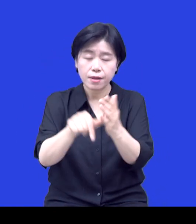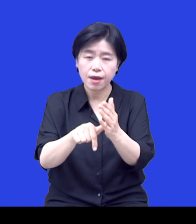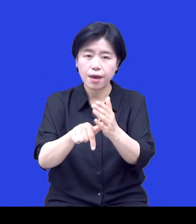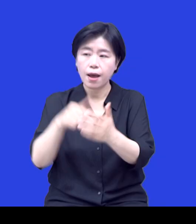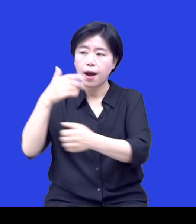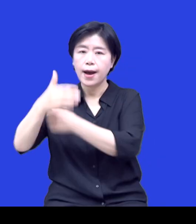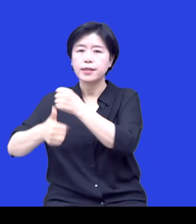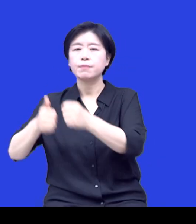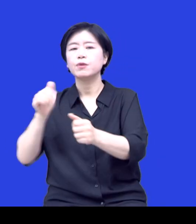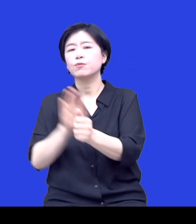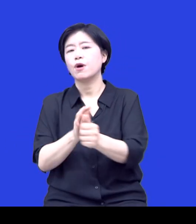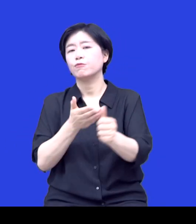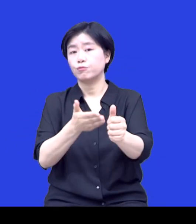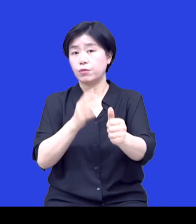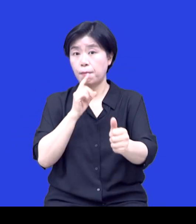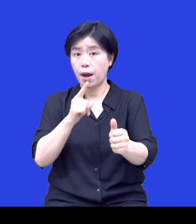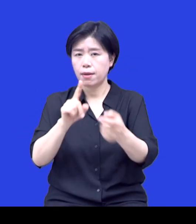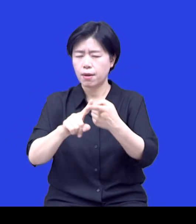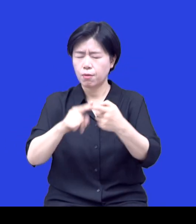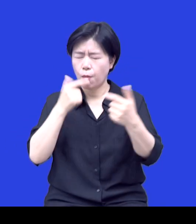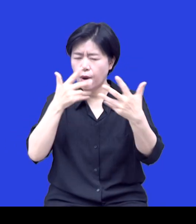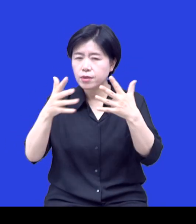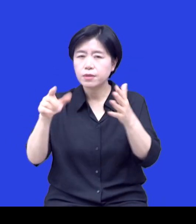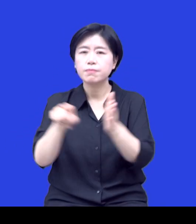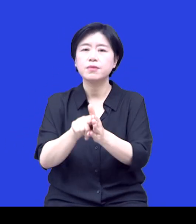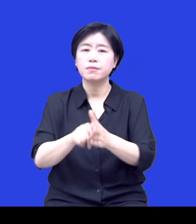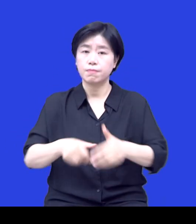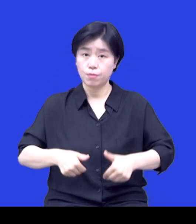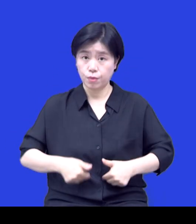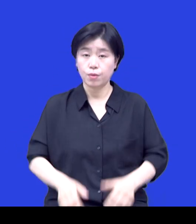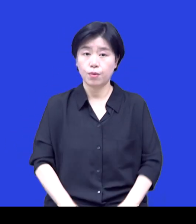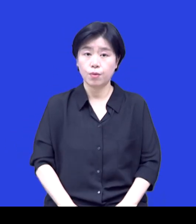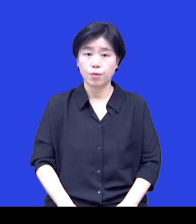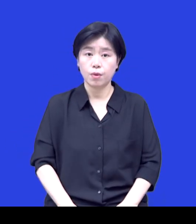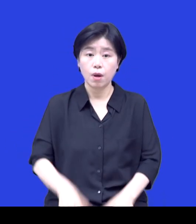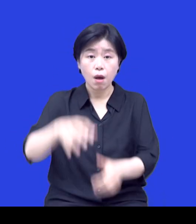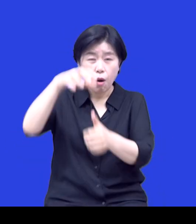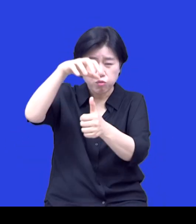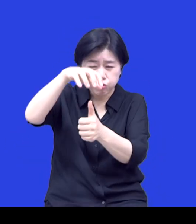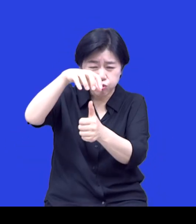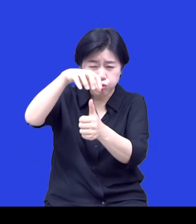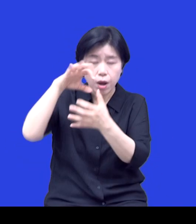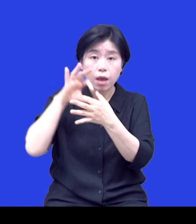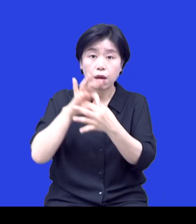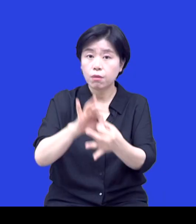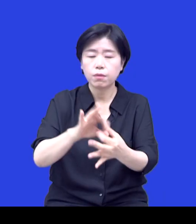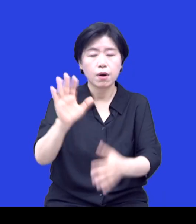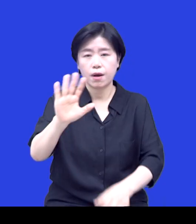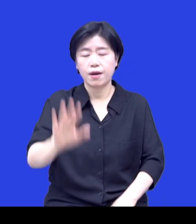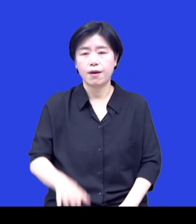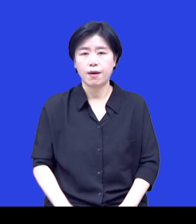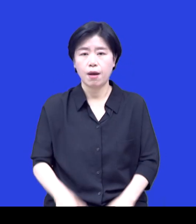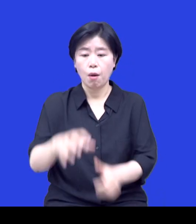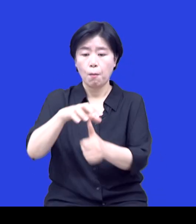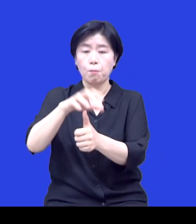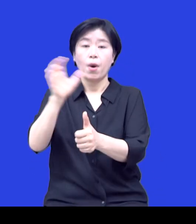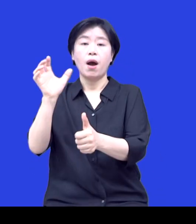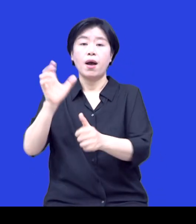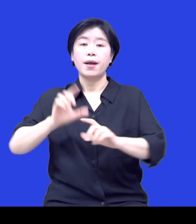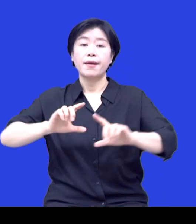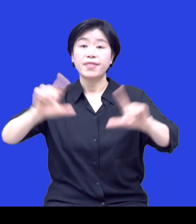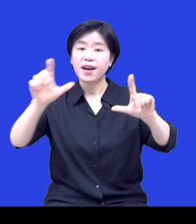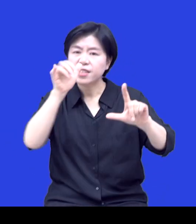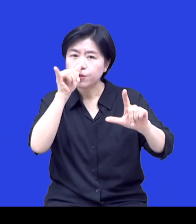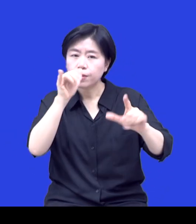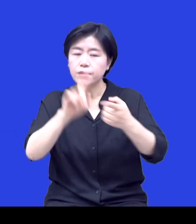견뎌야 되는 게 하나님이 여기 영원히 계시지 않듯이 나도 여기 영원히 있지 않을 것이다. 네. 이걸 믿는 거고 그 다음에 내가 해를 받지